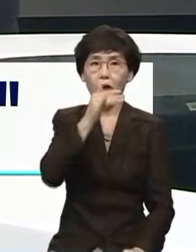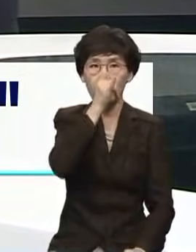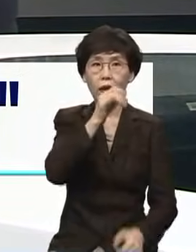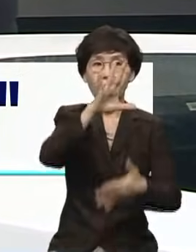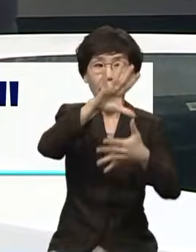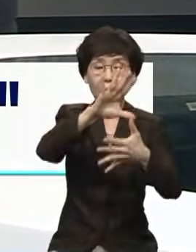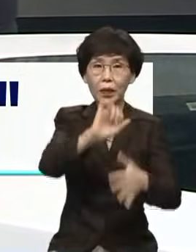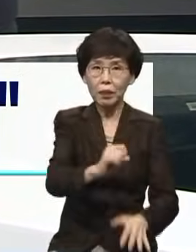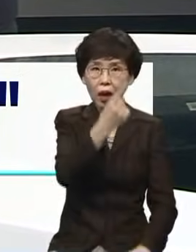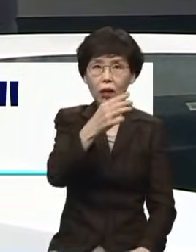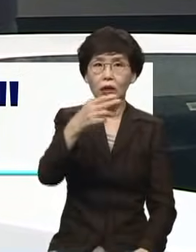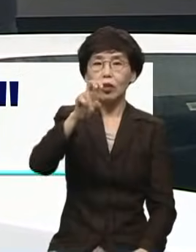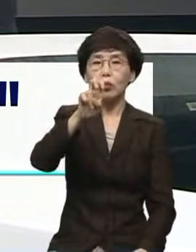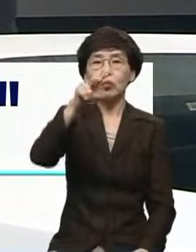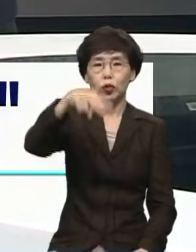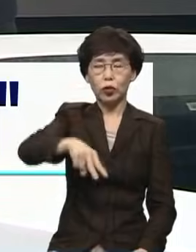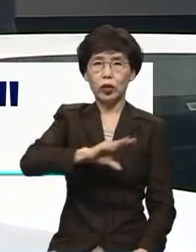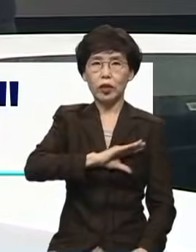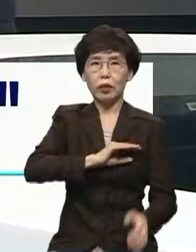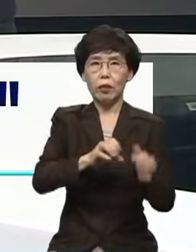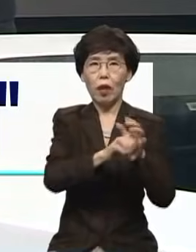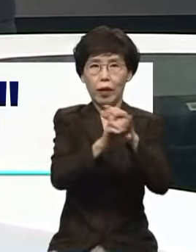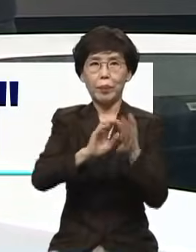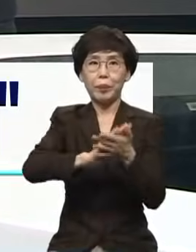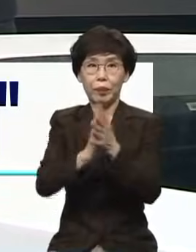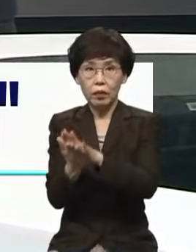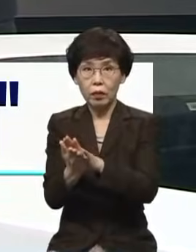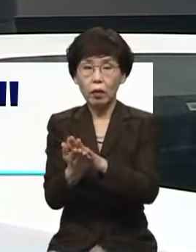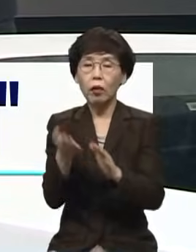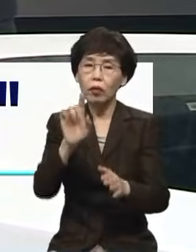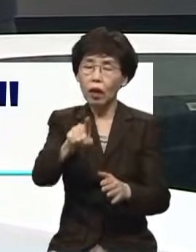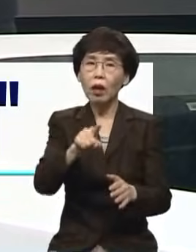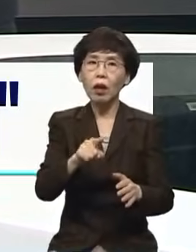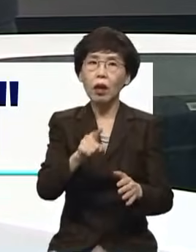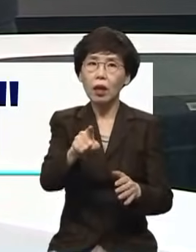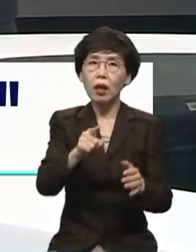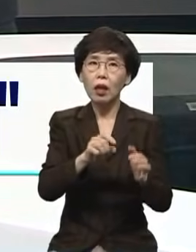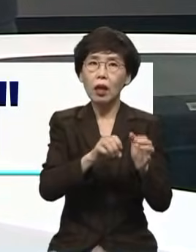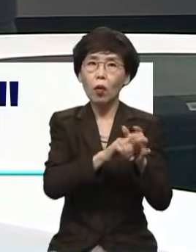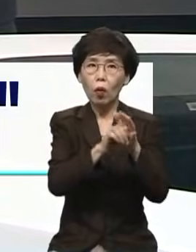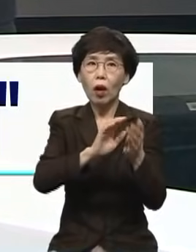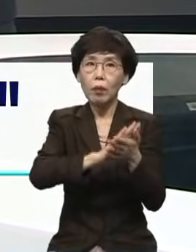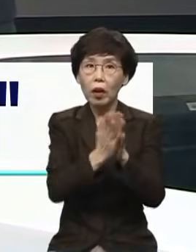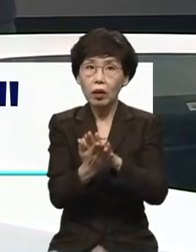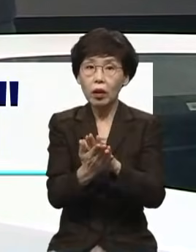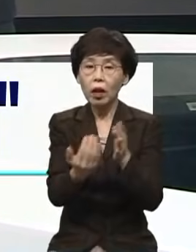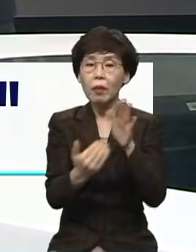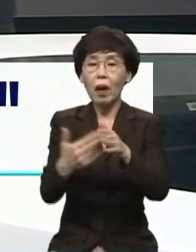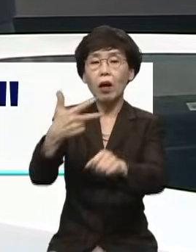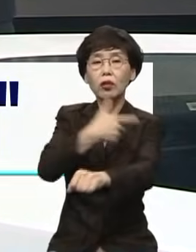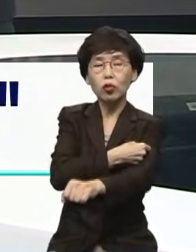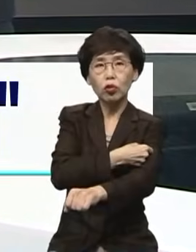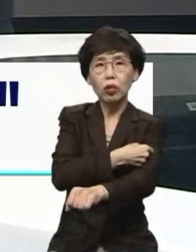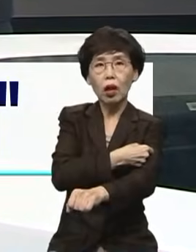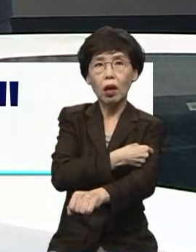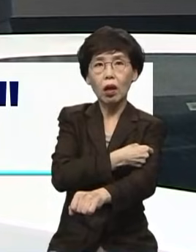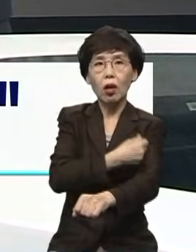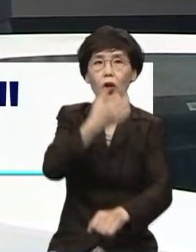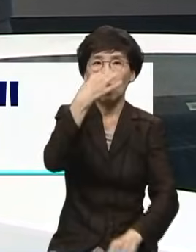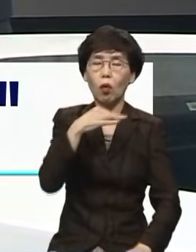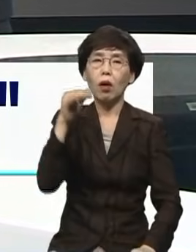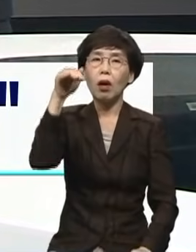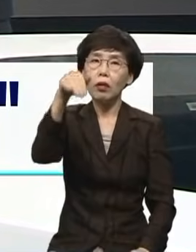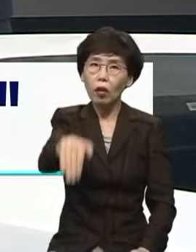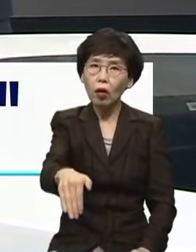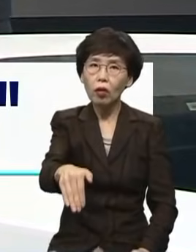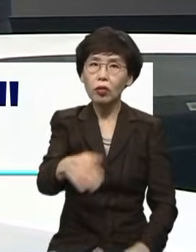변 입니다 이뮤 변이가 백신 양 체 효과를 크게 떨어뜨릴 수 있다는 연구결과가 일본에서 나왔습니다